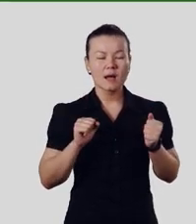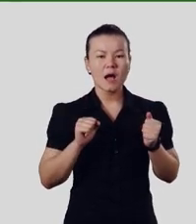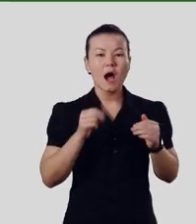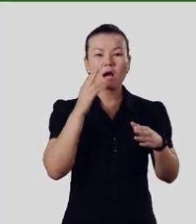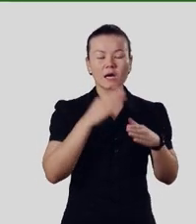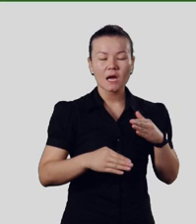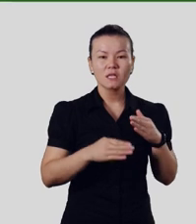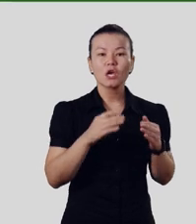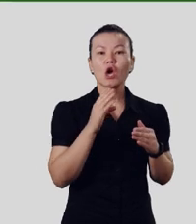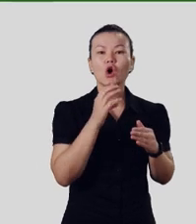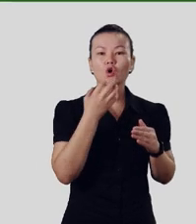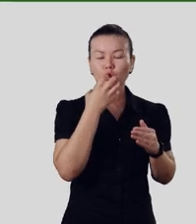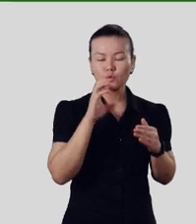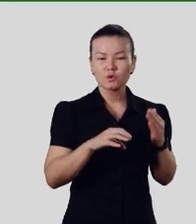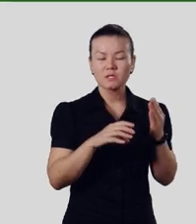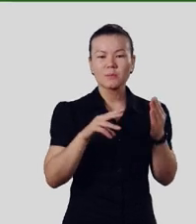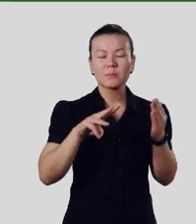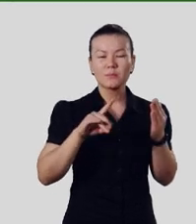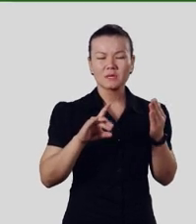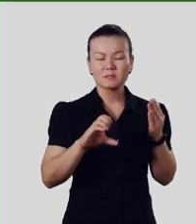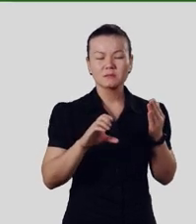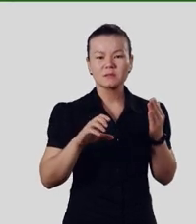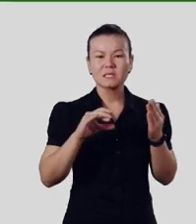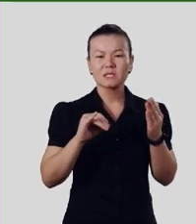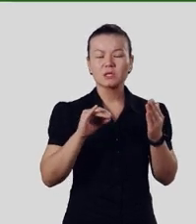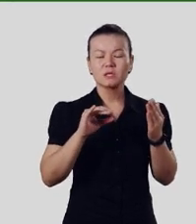Крайняя южная точка – мыс Игольный.